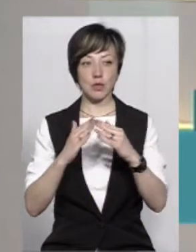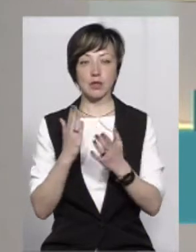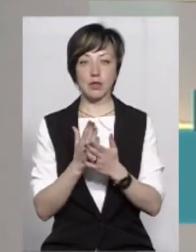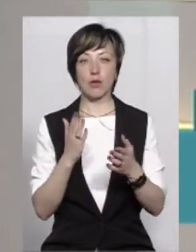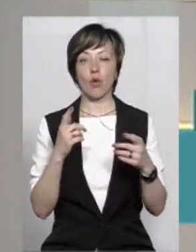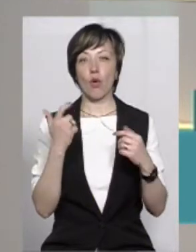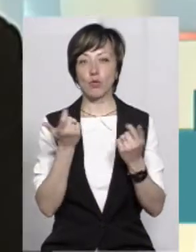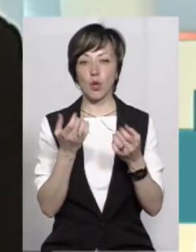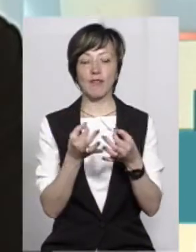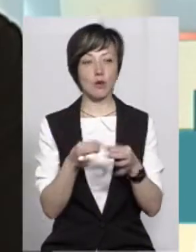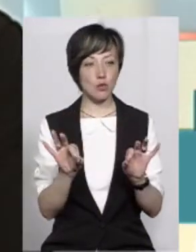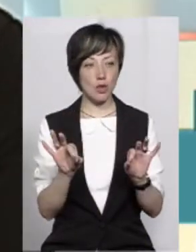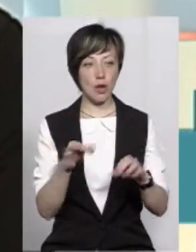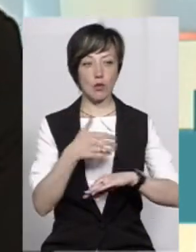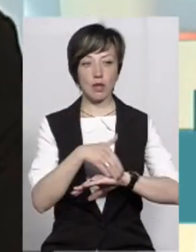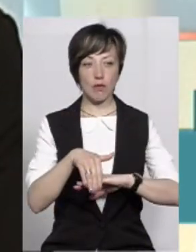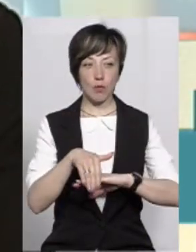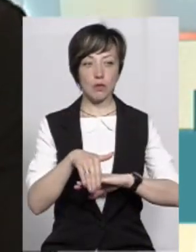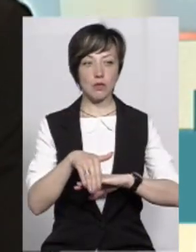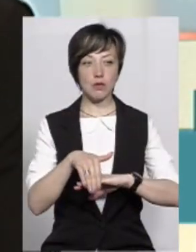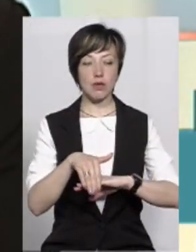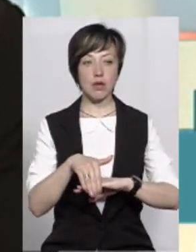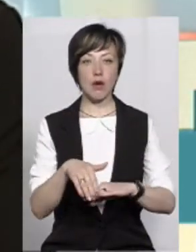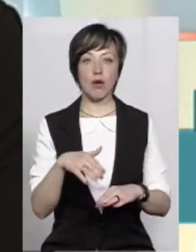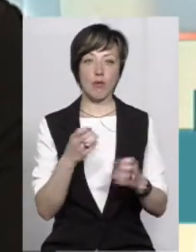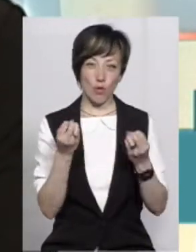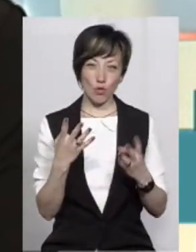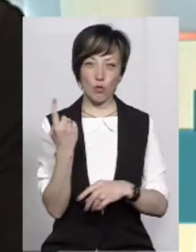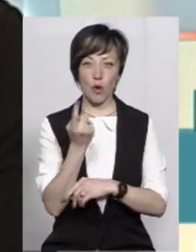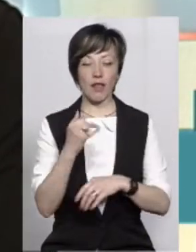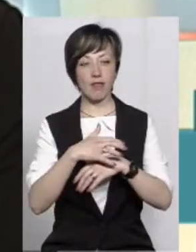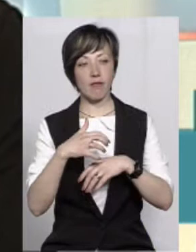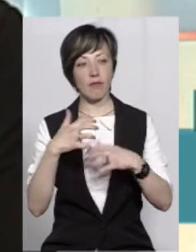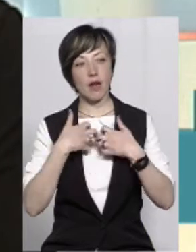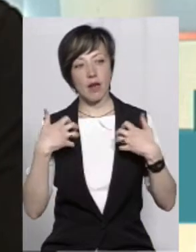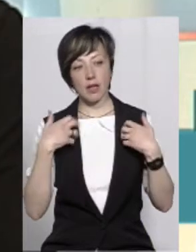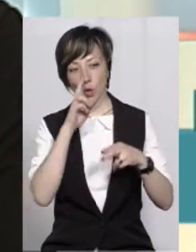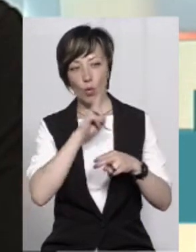її господарі випускають на вулицю, ну, так погуляти, і тварини або